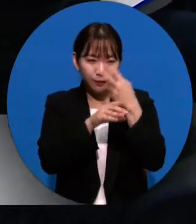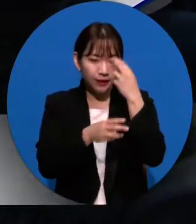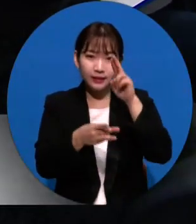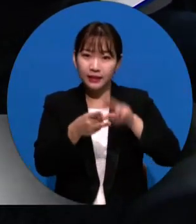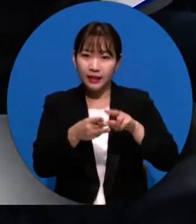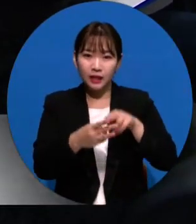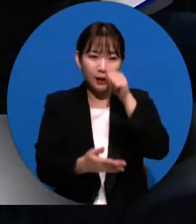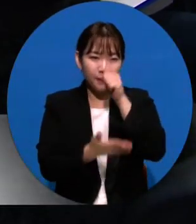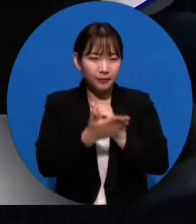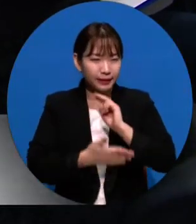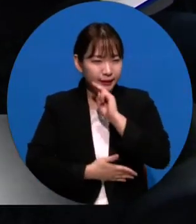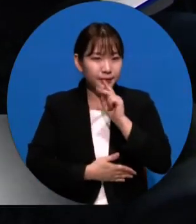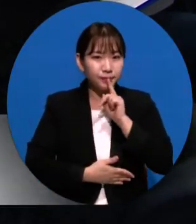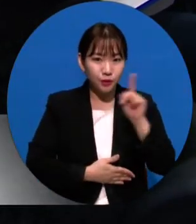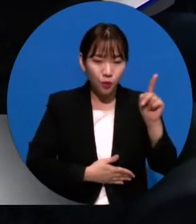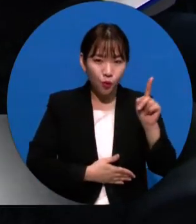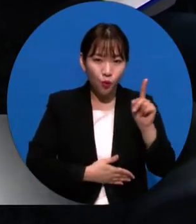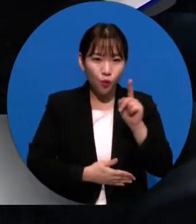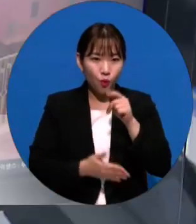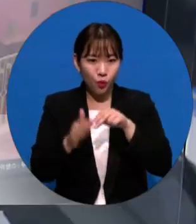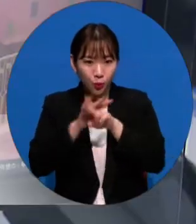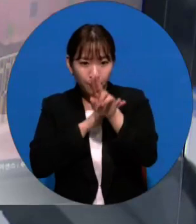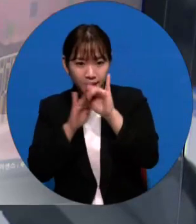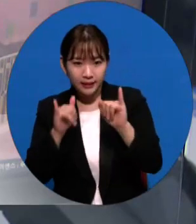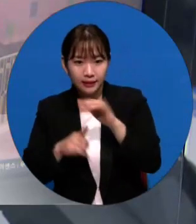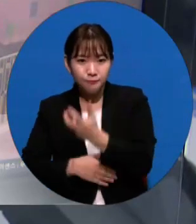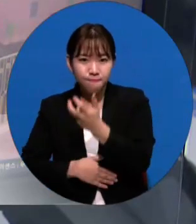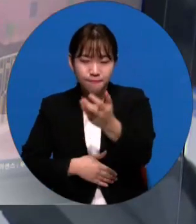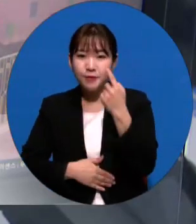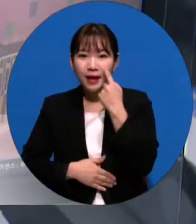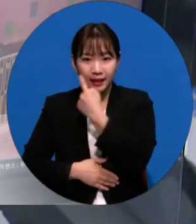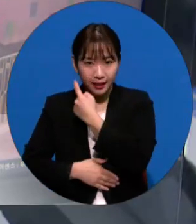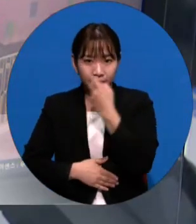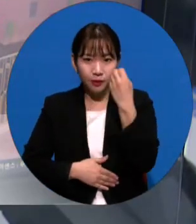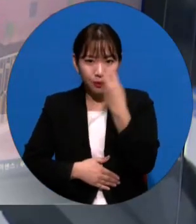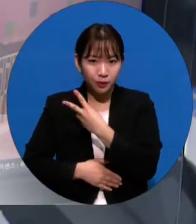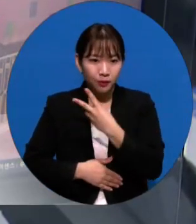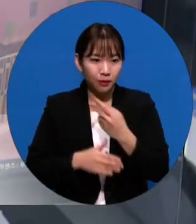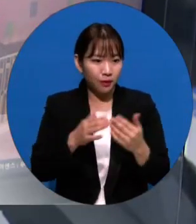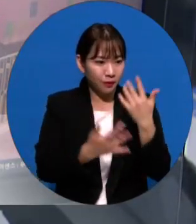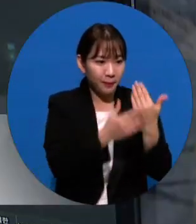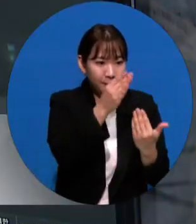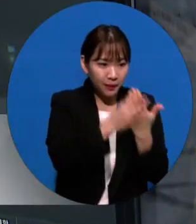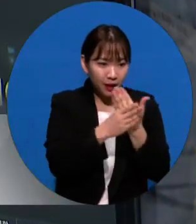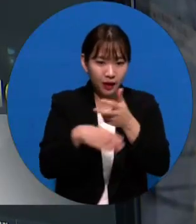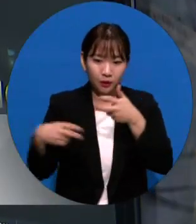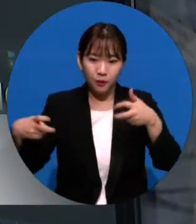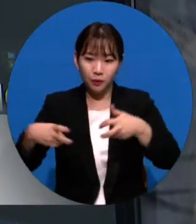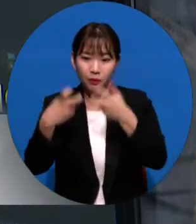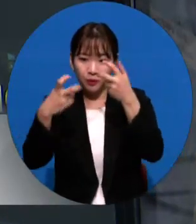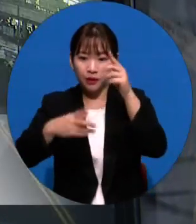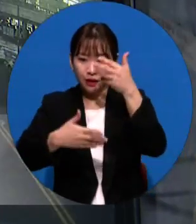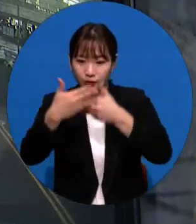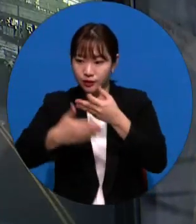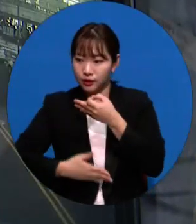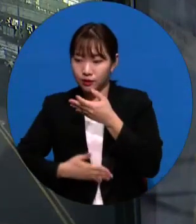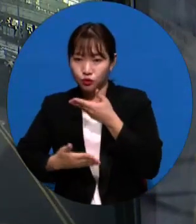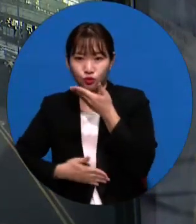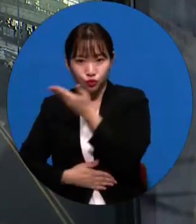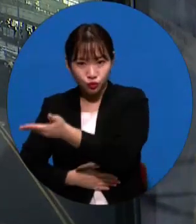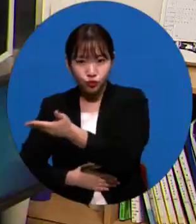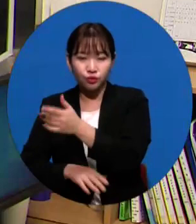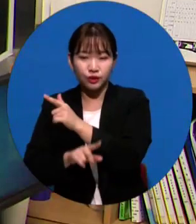통합관제센터는 범죄 의심 신고와 용의자 동선 파악부터 화재 감시와 교통사고 영상 제공 등 다양한 역할을 담당하고